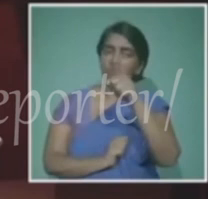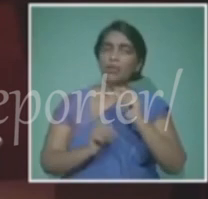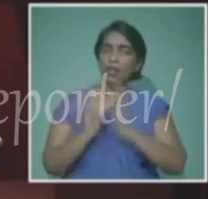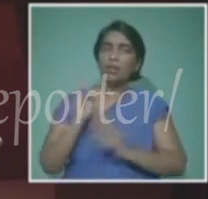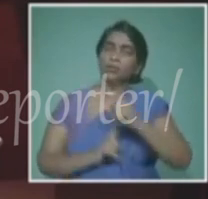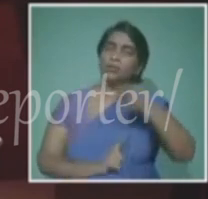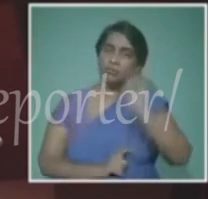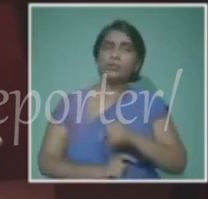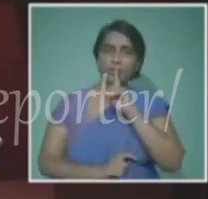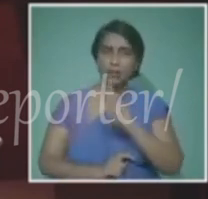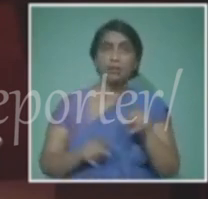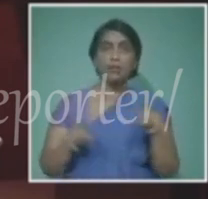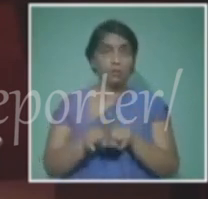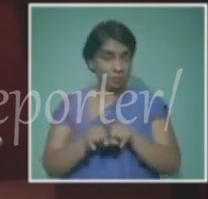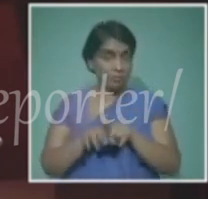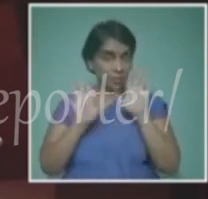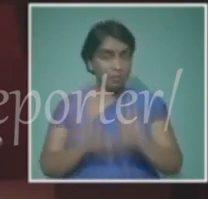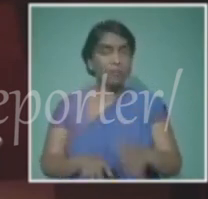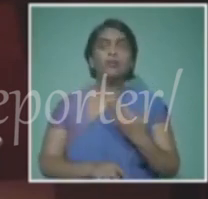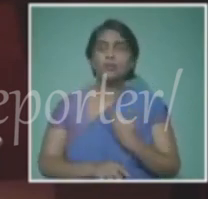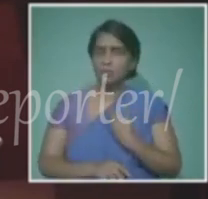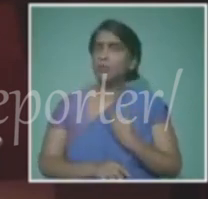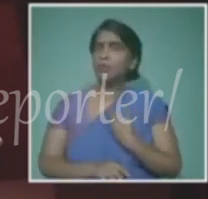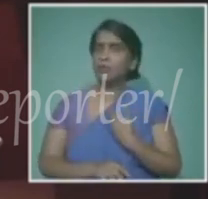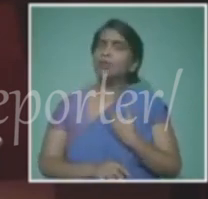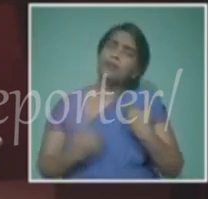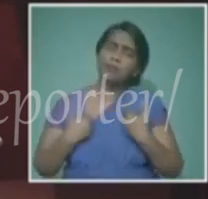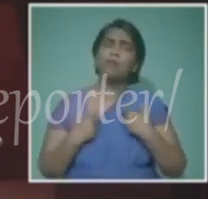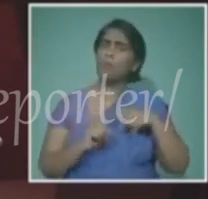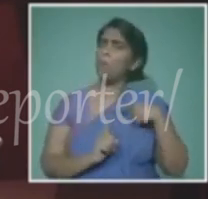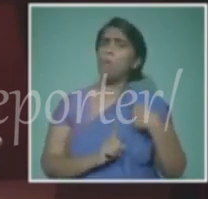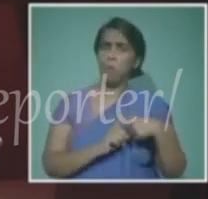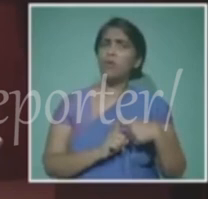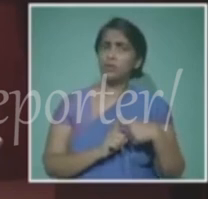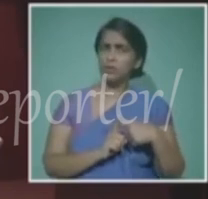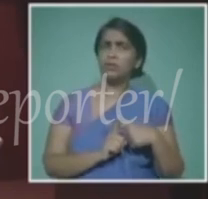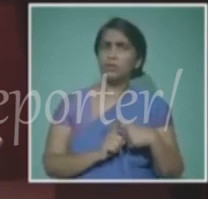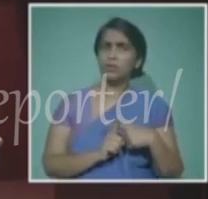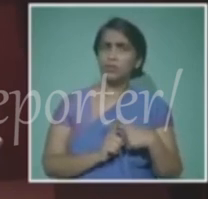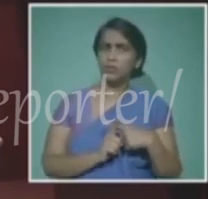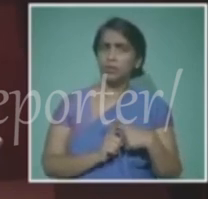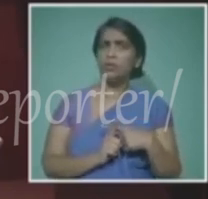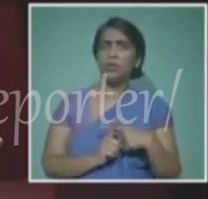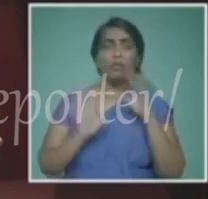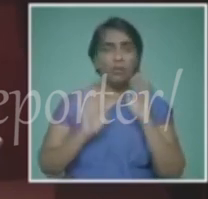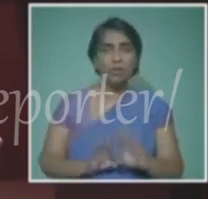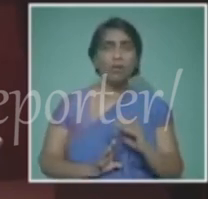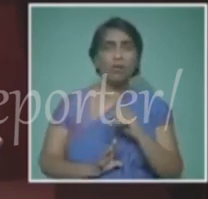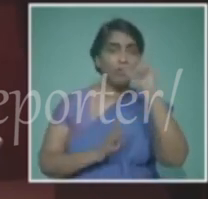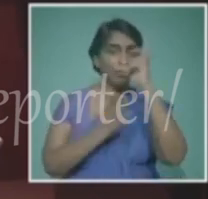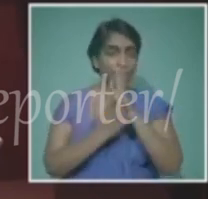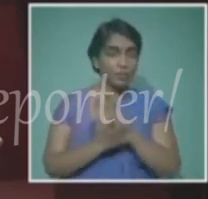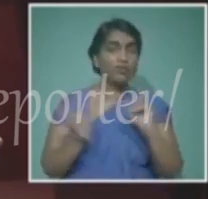වුණා. ඉතින් එහෙම වුණා නම් අපි ධනාත්මක තැනකට ප්‍රවේශ වෙනවා. ඒ වගේම